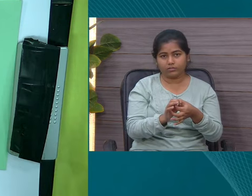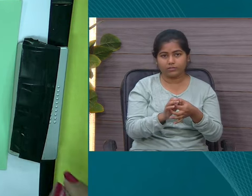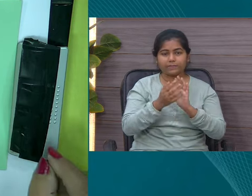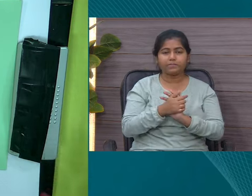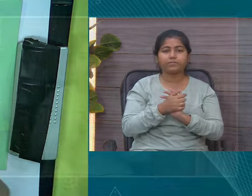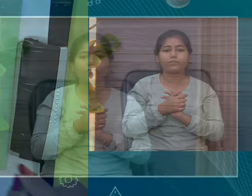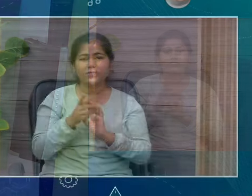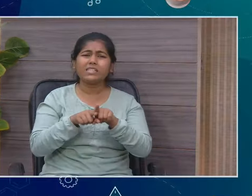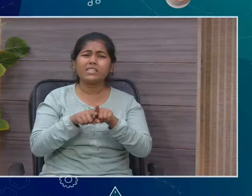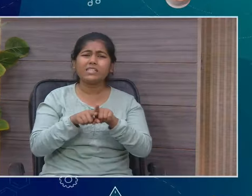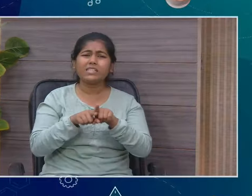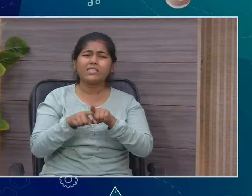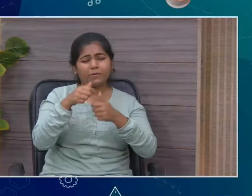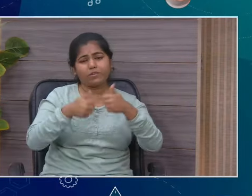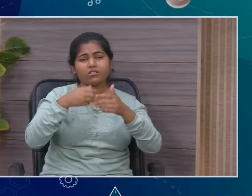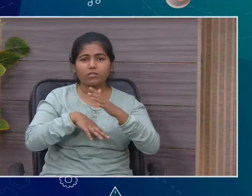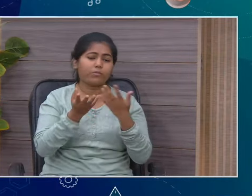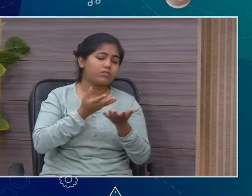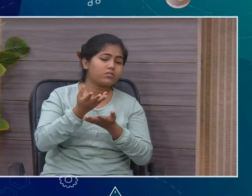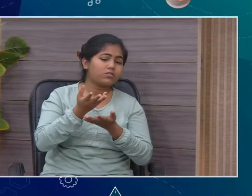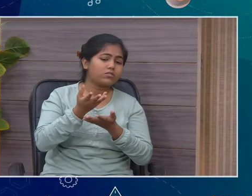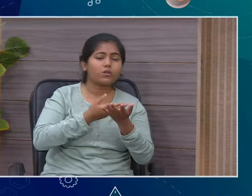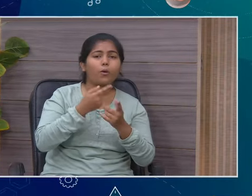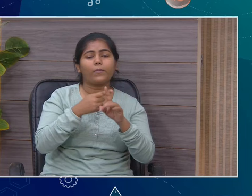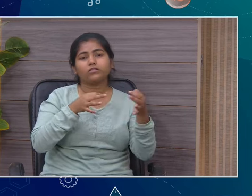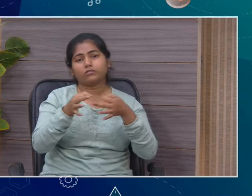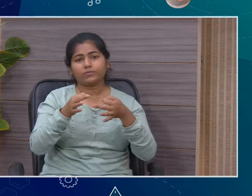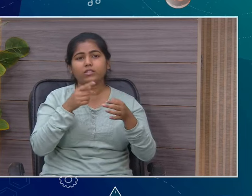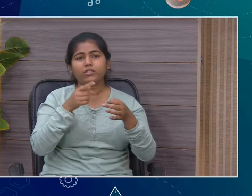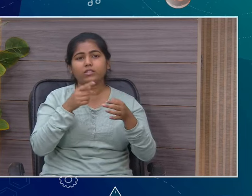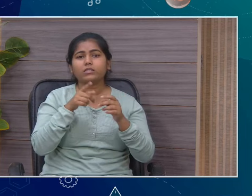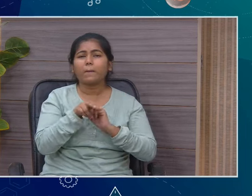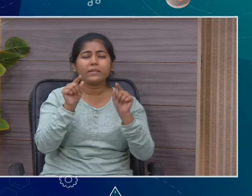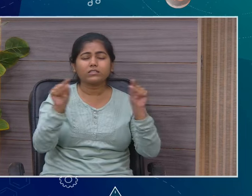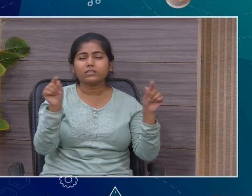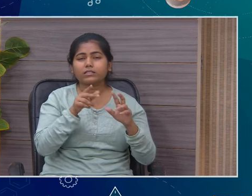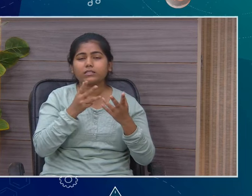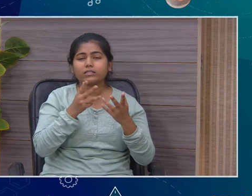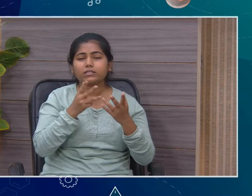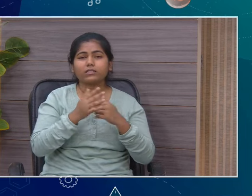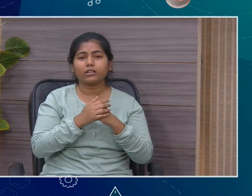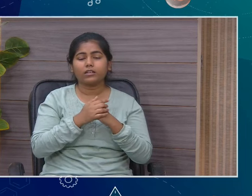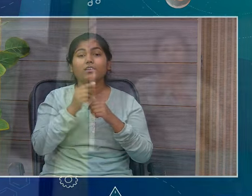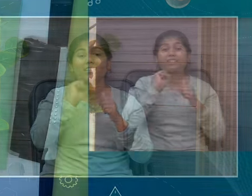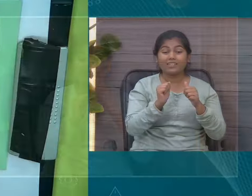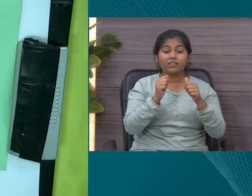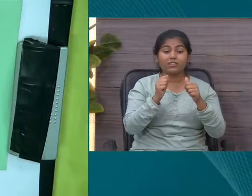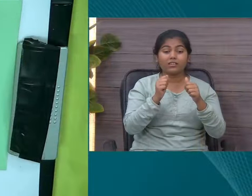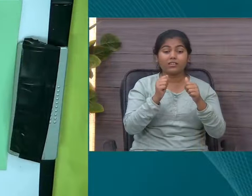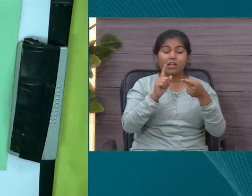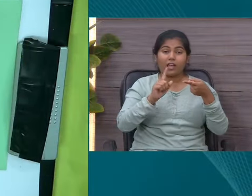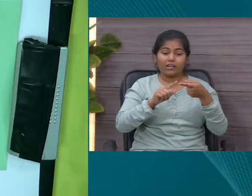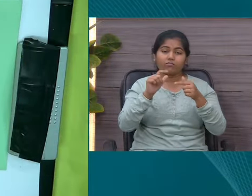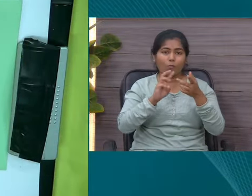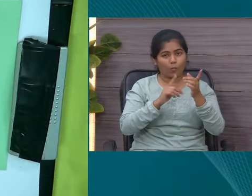कि इसको डिस्कस करिए इलैबोरेट करिए क्या मतलब है इस लाइन का प्रॉपर्टीज ऑफ एलिमेंट्स आर पीरियोडिक फंक्शन ऑफ देयर एटॉमिक मासेस मींस